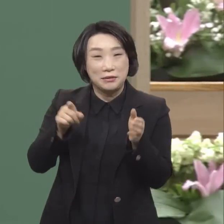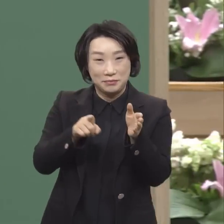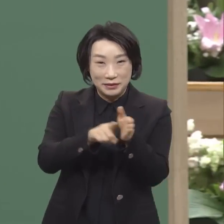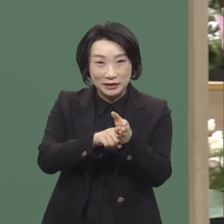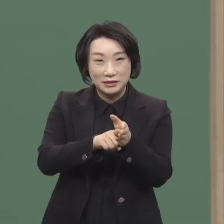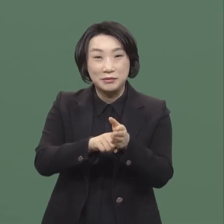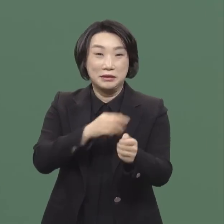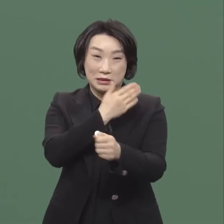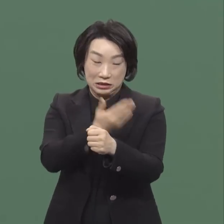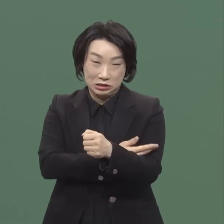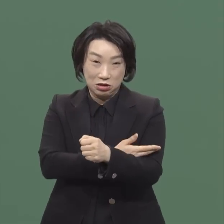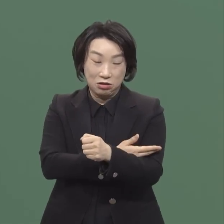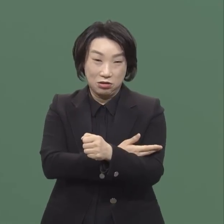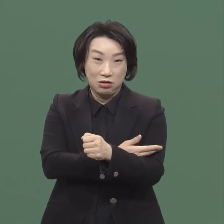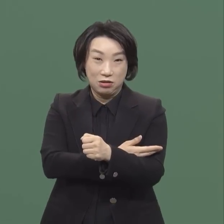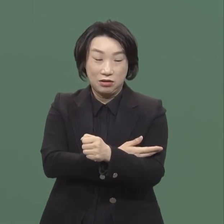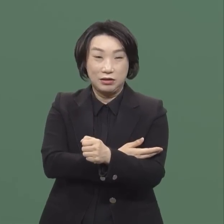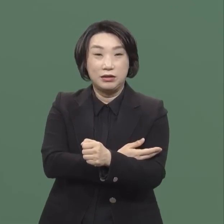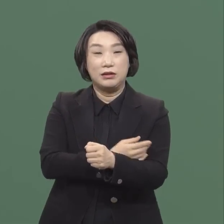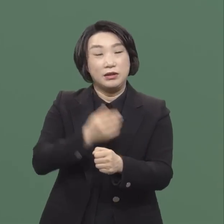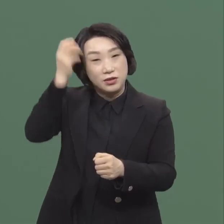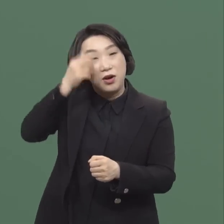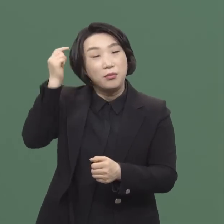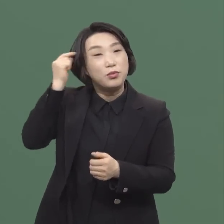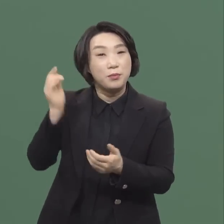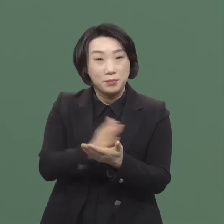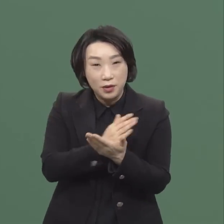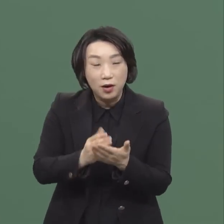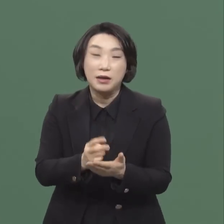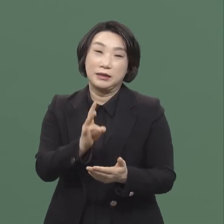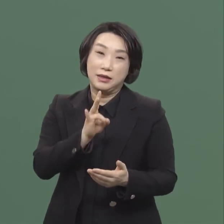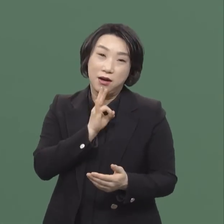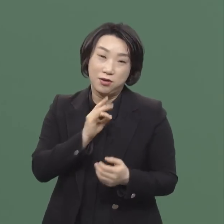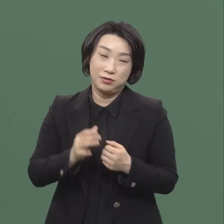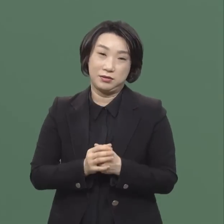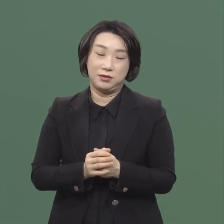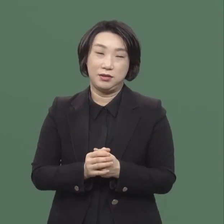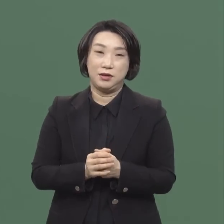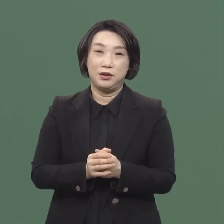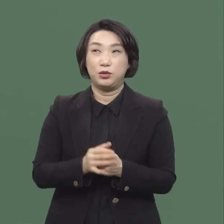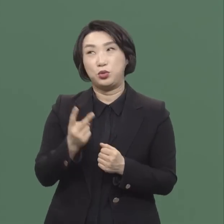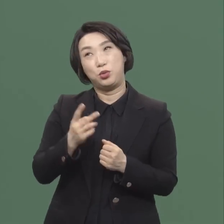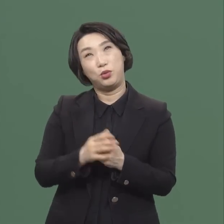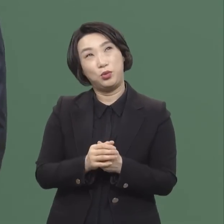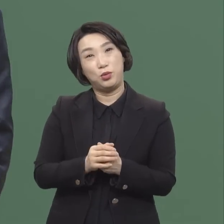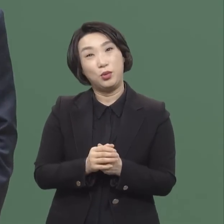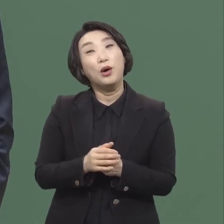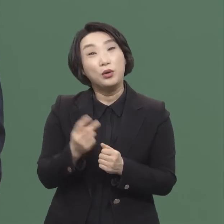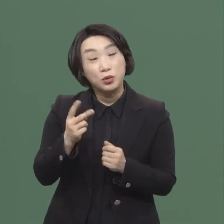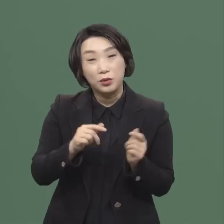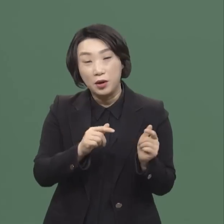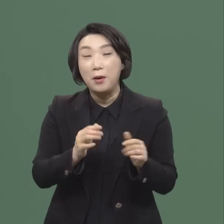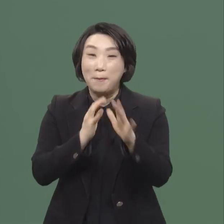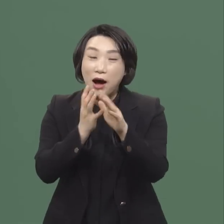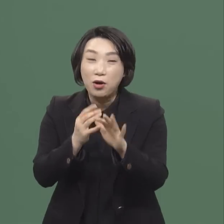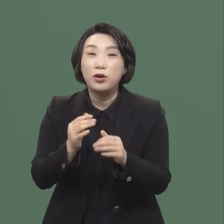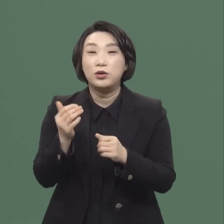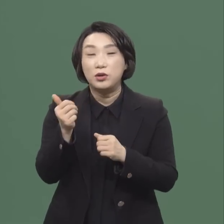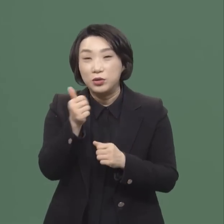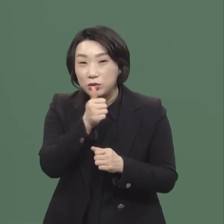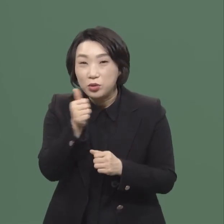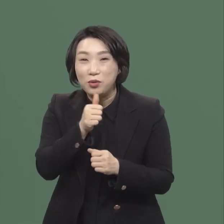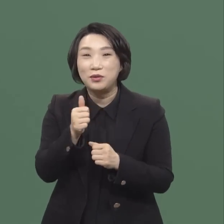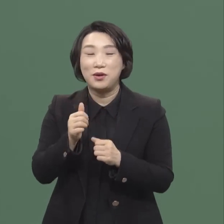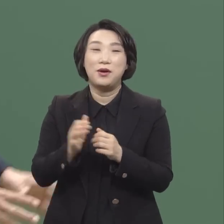믿음의 은사, 능력의 은사, 영분별의 은사, 예언의 은사, 그리고 방언의 은사, 통변의 은사,